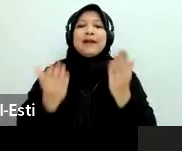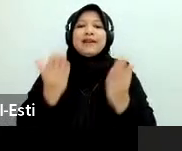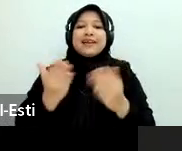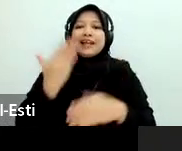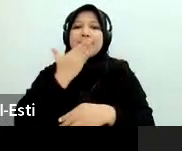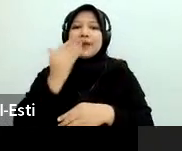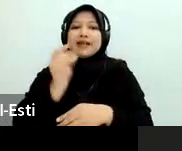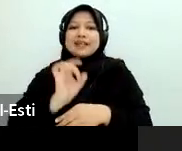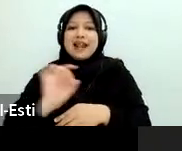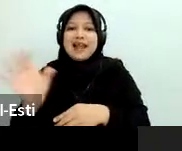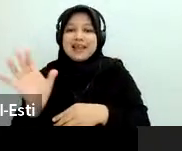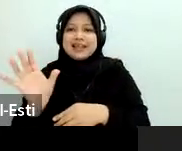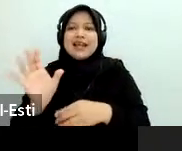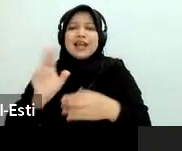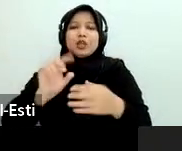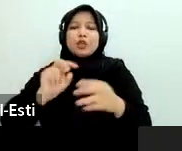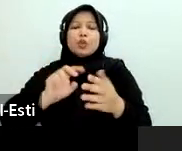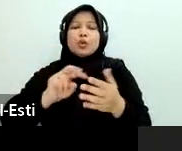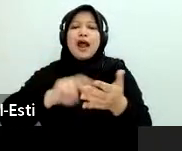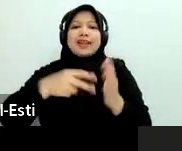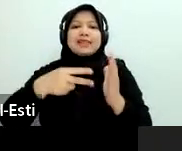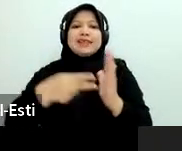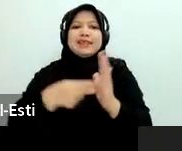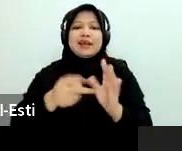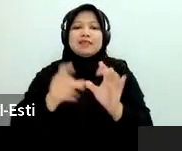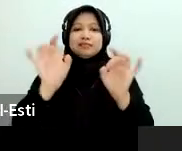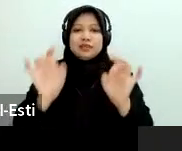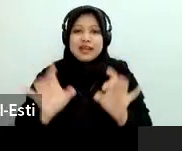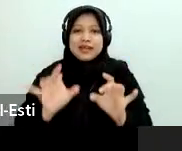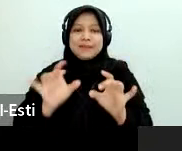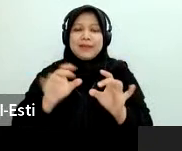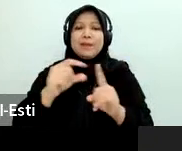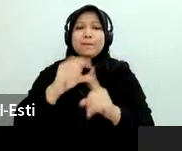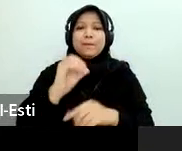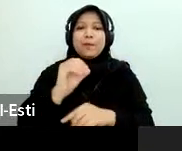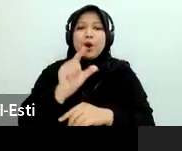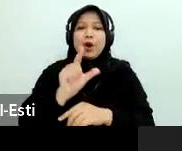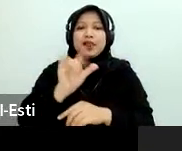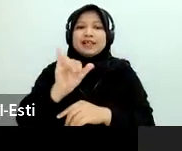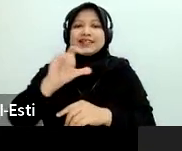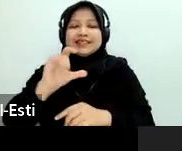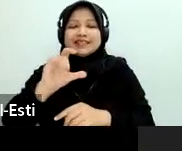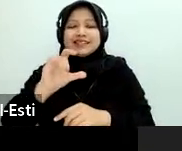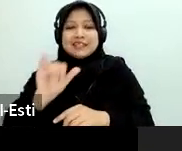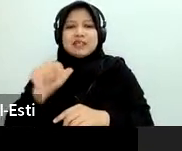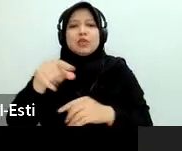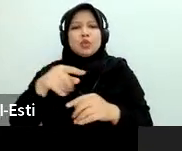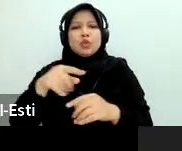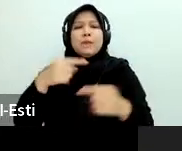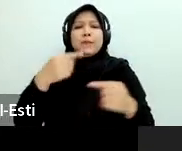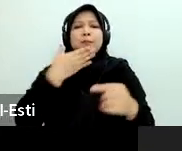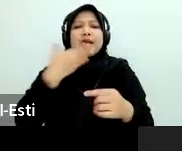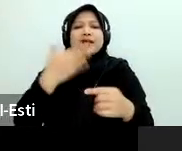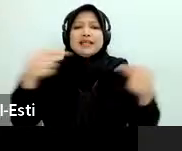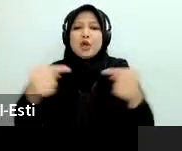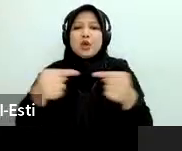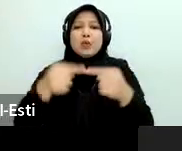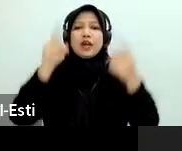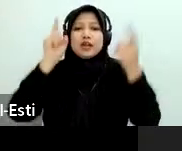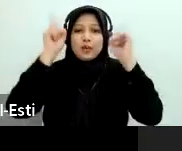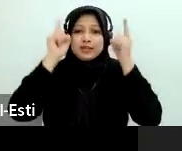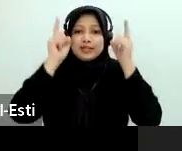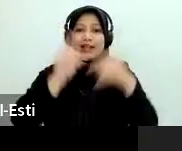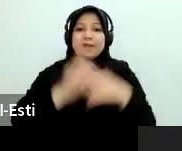pos makna polusi itu lekat sekali dengan Politics atau politik jadi misalnya Fauzi dalam bahasa Melayu